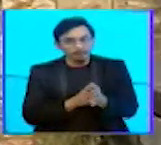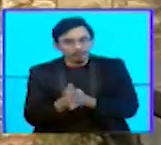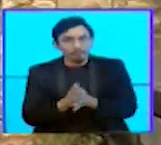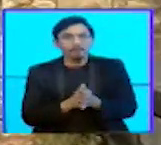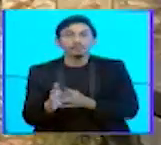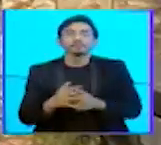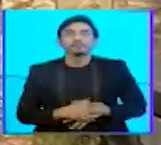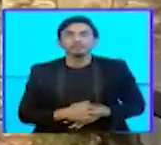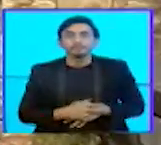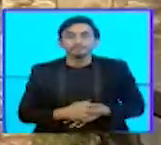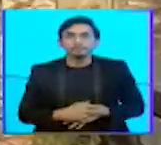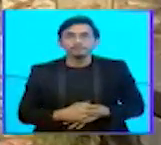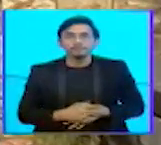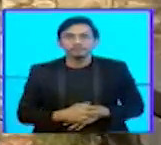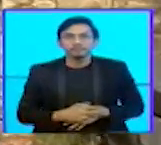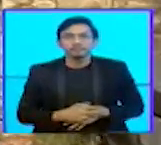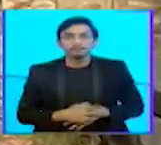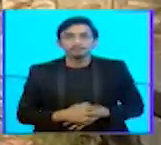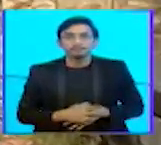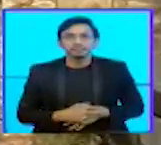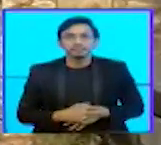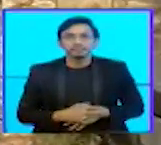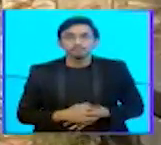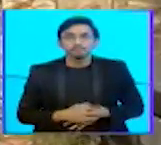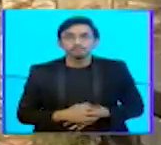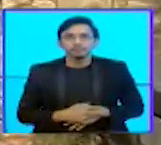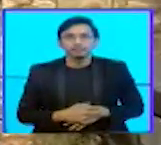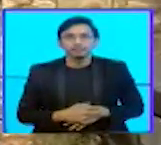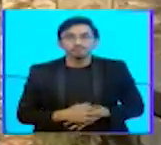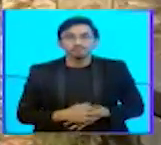mengalir dari Jakarta Nata Arman Enggar bagus Sutrisno and news melaporkan